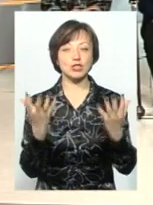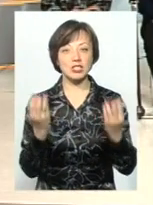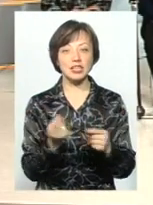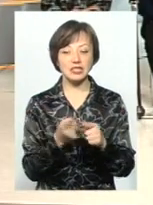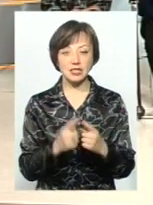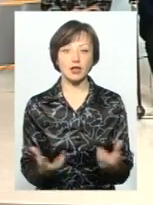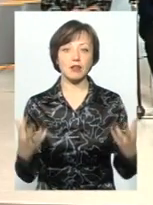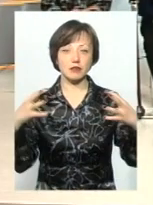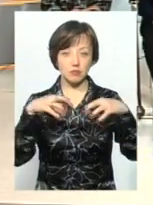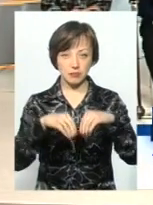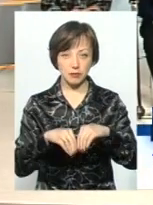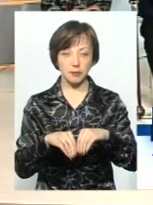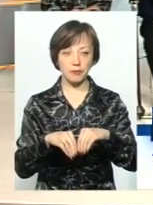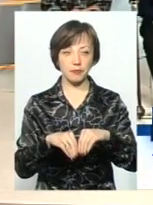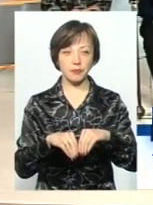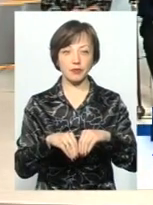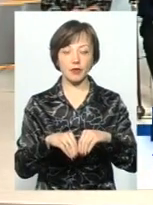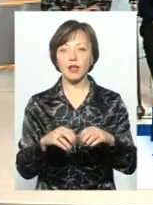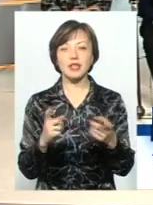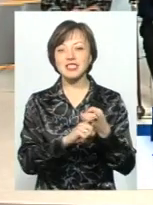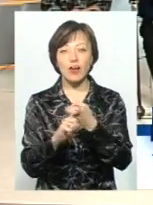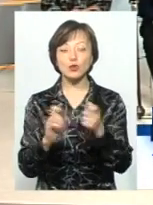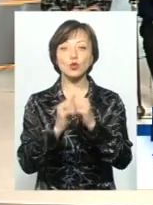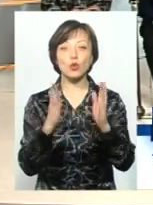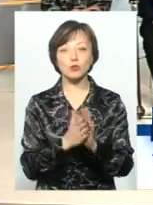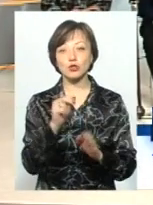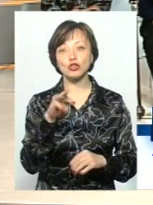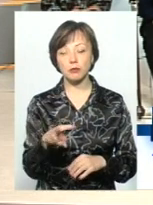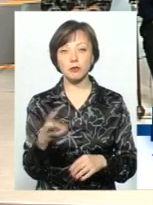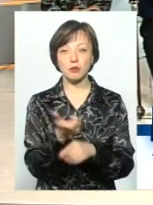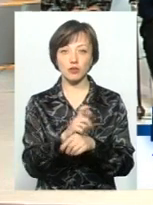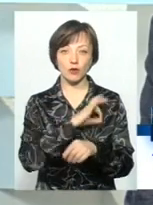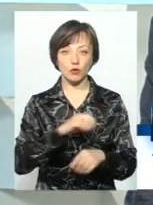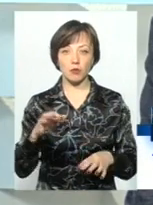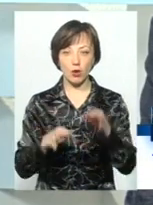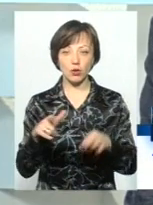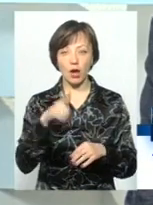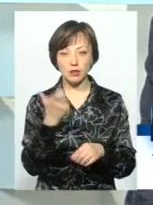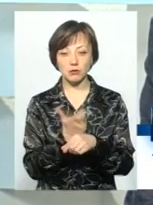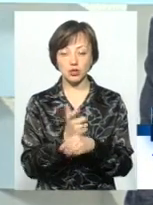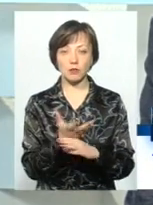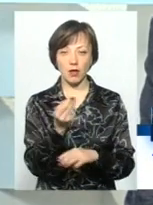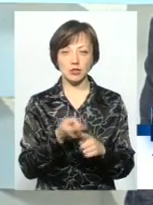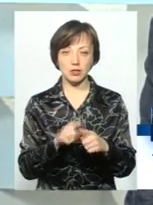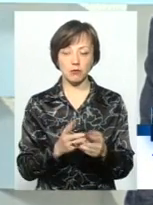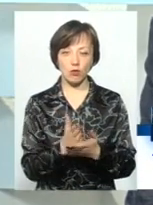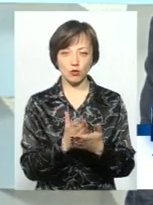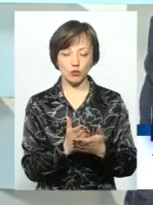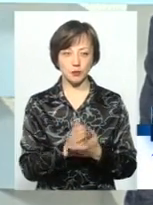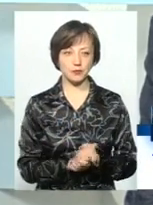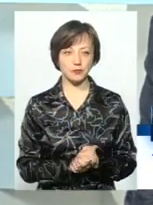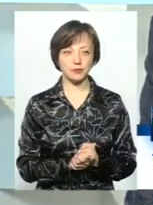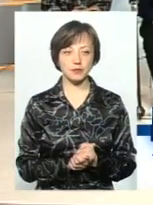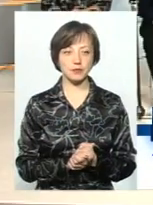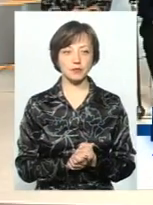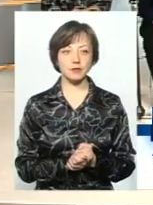все зв'язано з обсягами. Чим більше використовуєш природного газу, тим більше сплачуєш за ці послуги по транспортуванню. Ну,